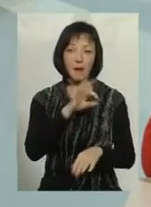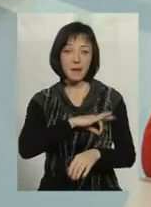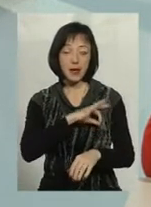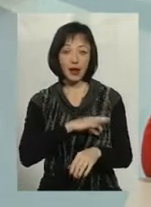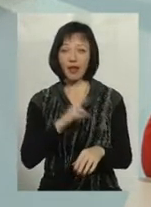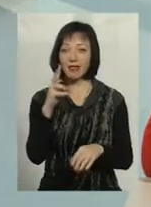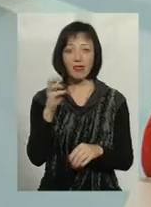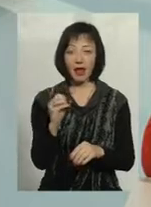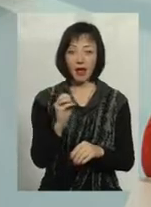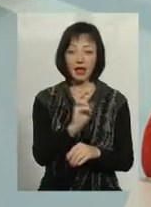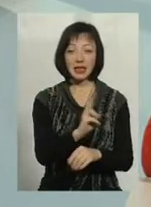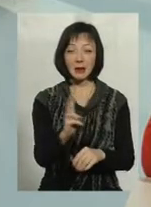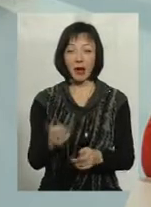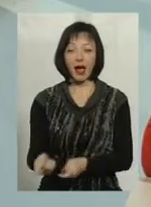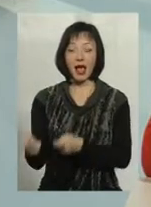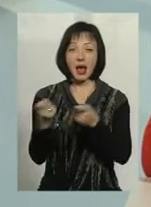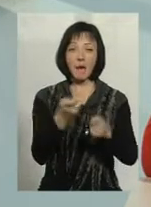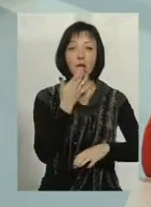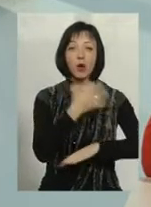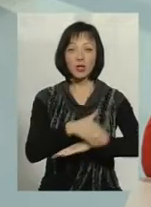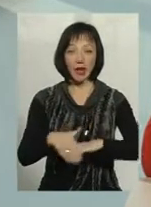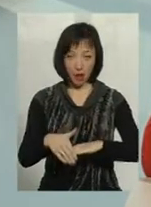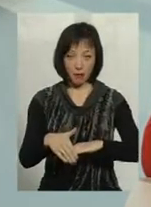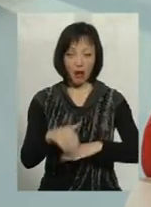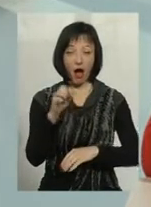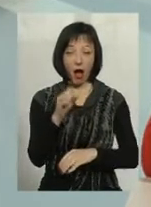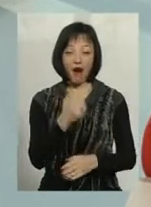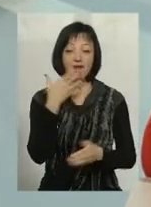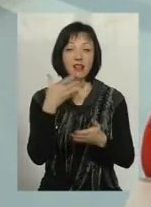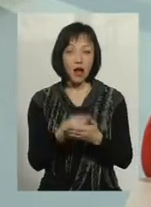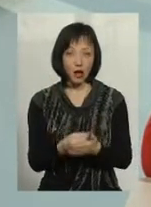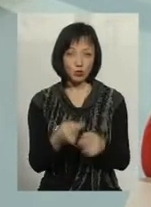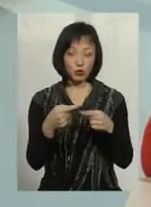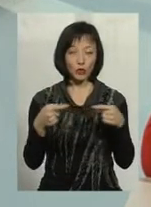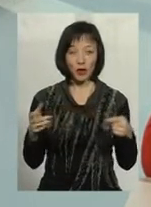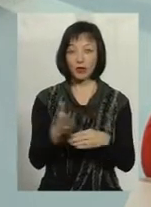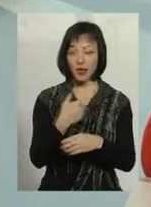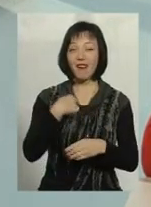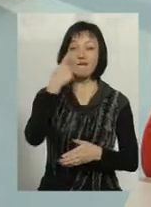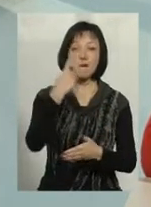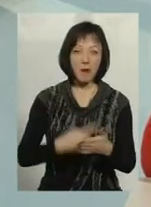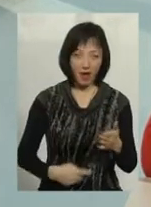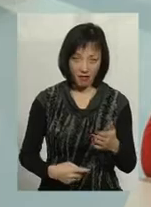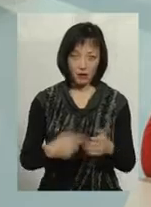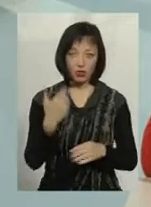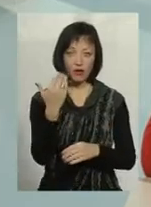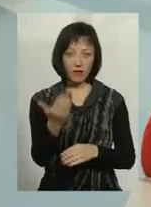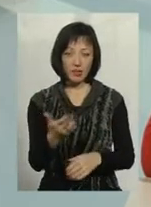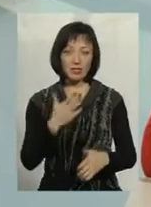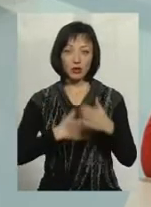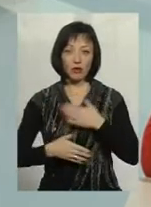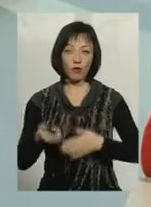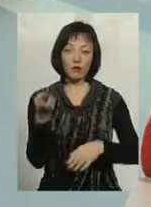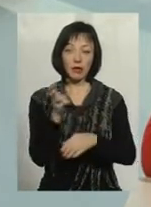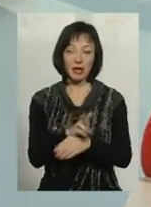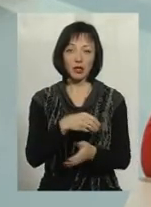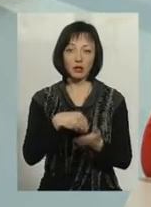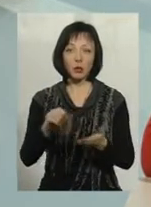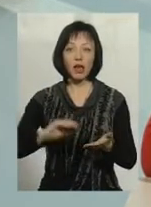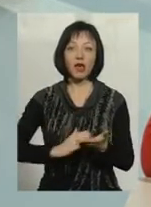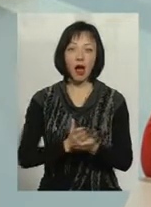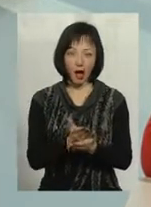має працювати якраз органи самоврядування. Я би вбачала так, що органи самоврядування якраз мають працювати